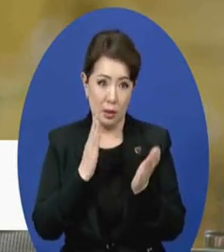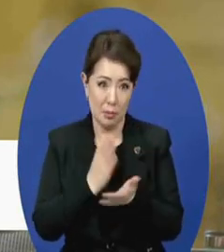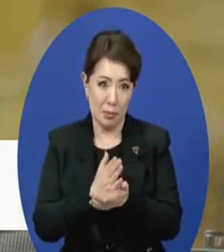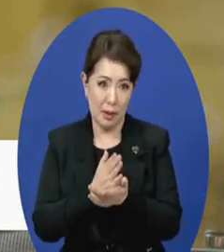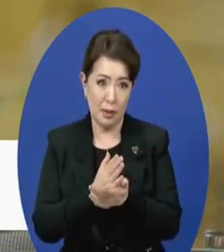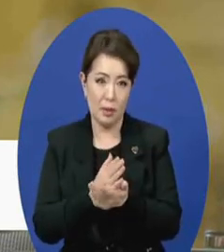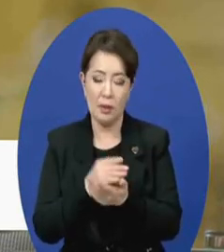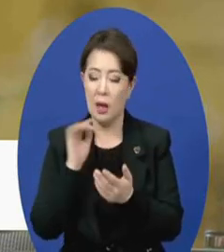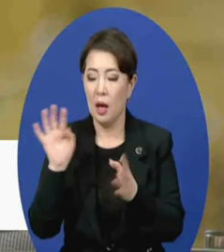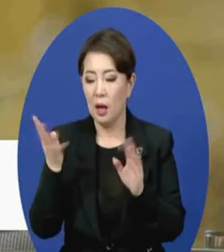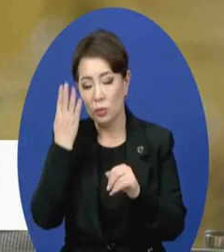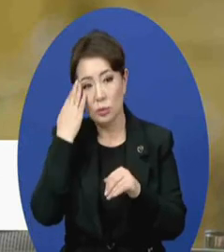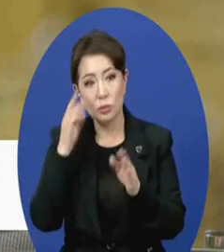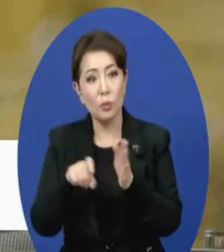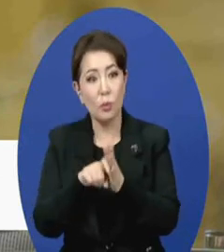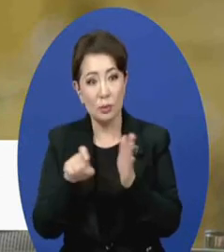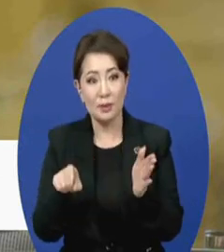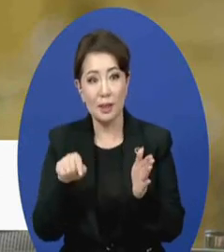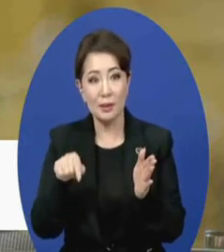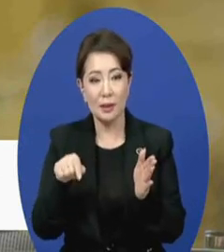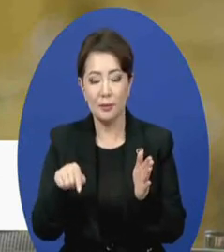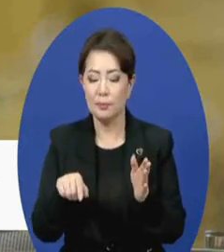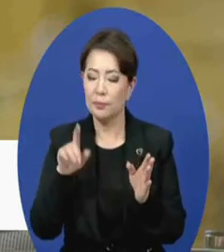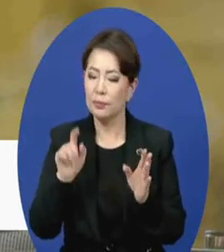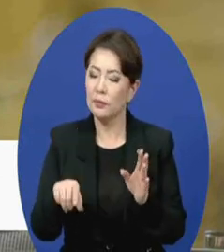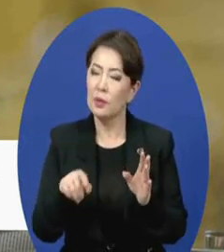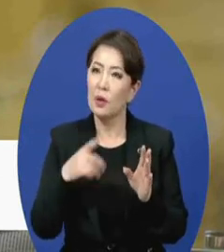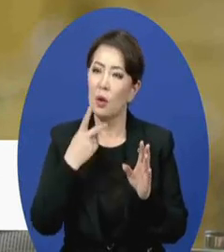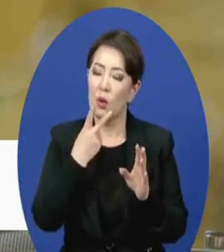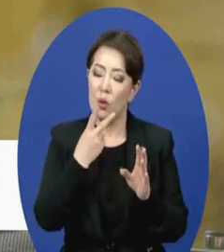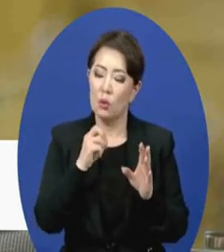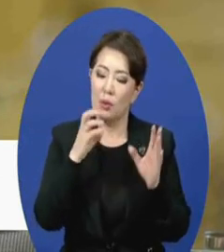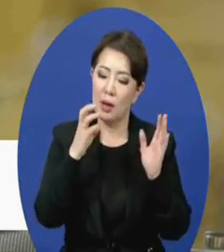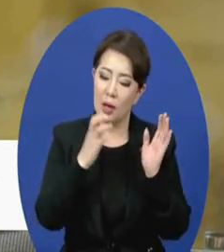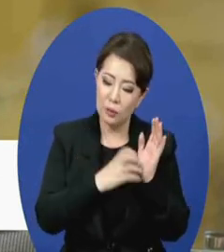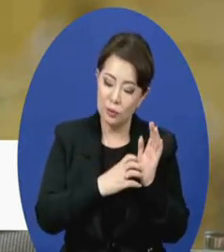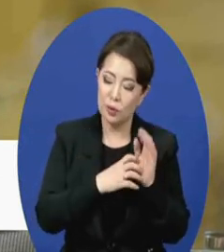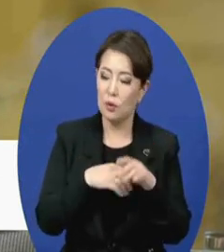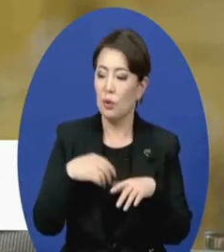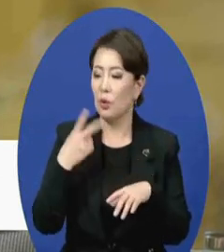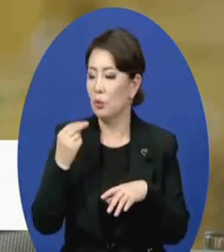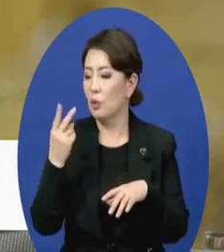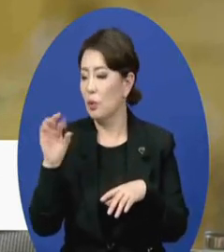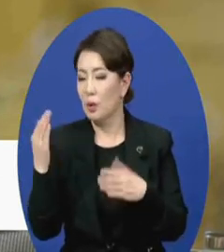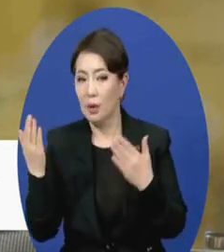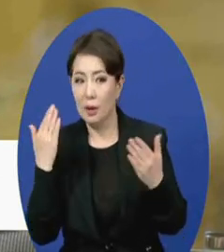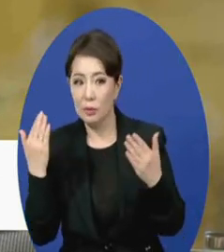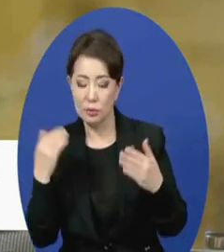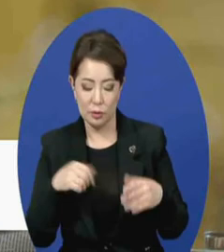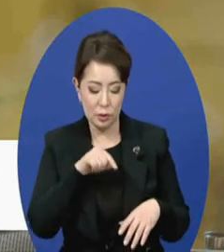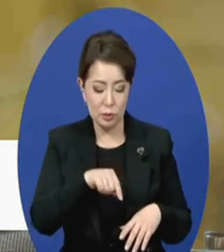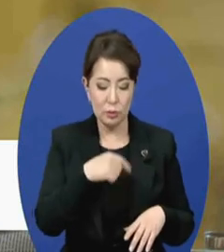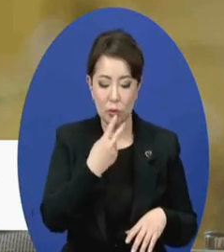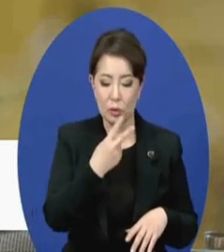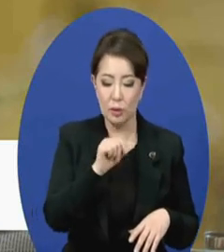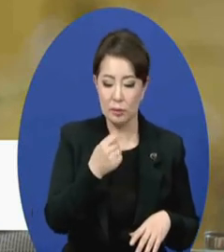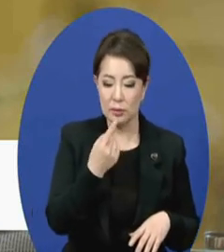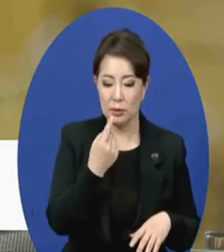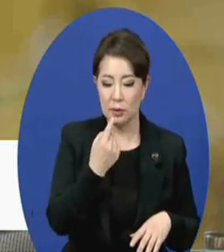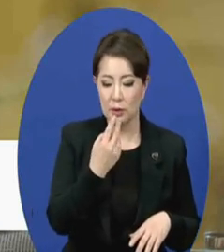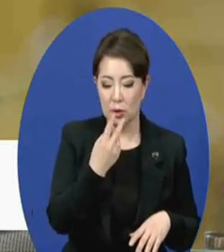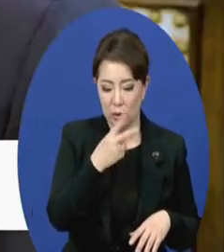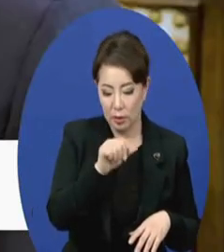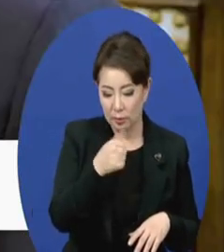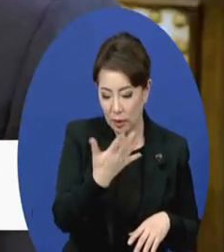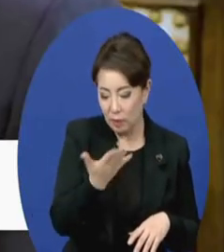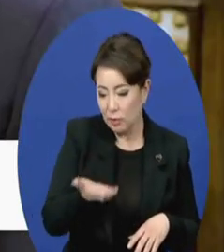570 14 өдрийн хугацаанд. За энийг 19-20 оныхтай харьцуулах юм бол 2.5-аас 3.5